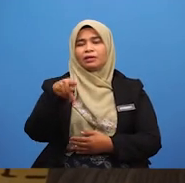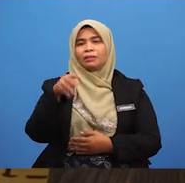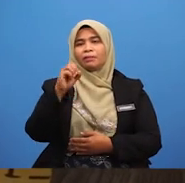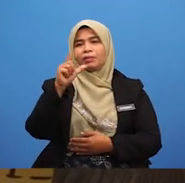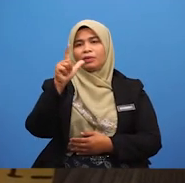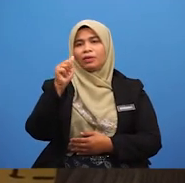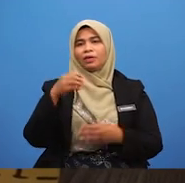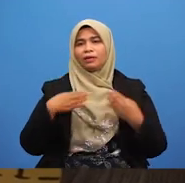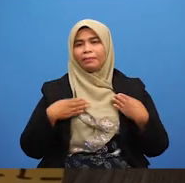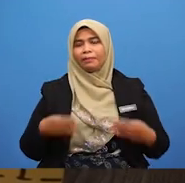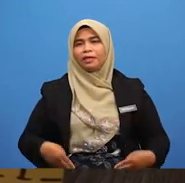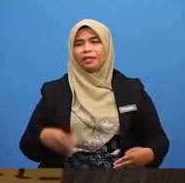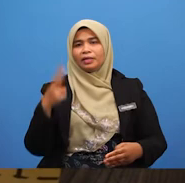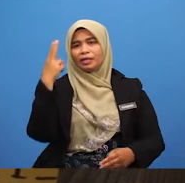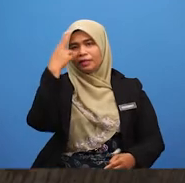pola badan belakang,